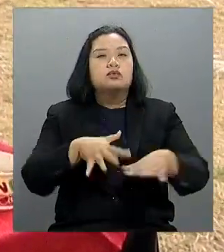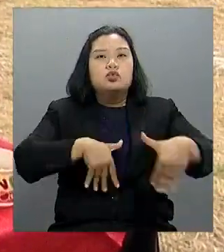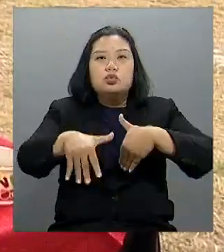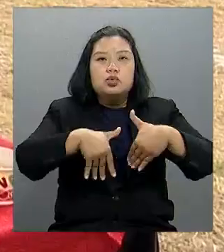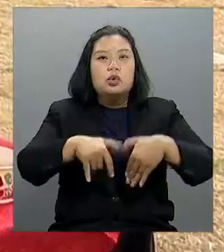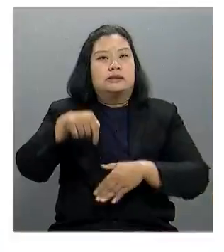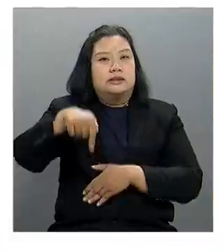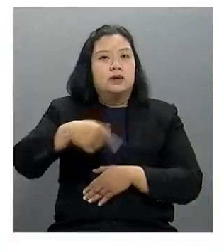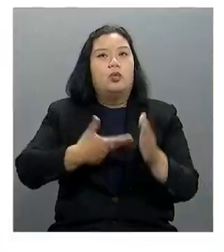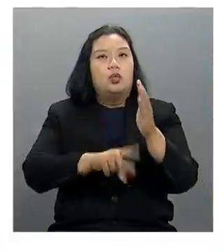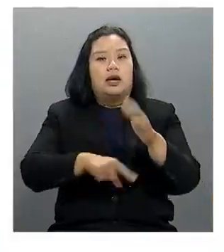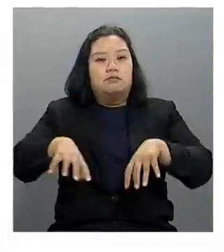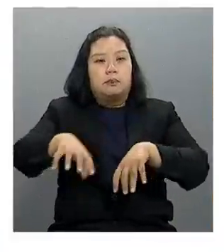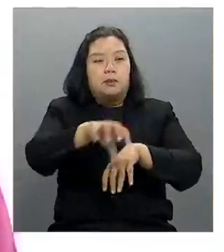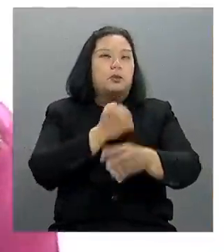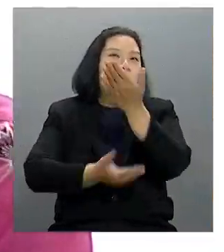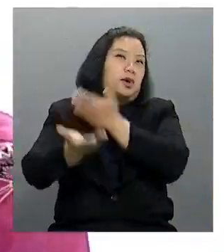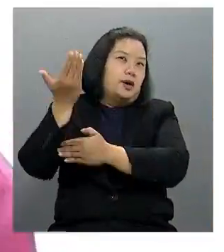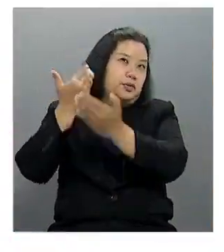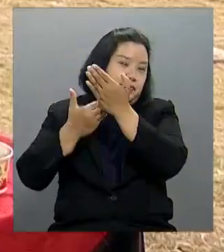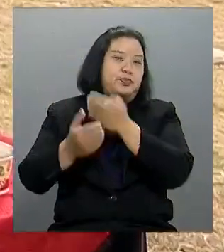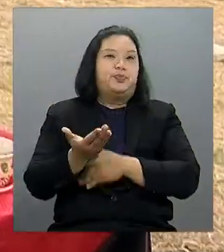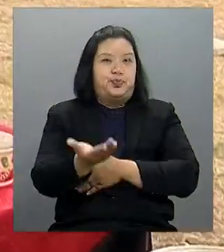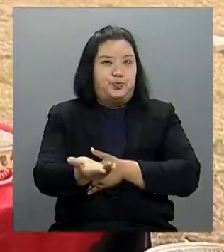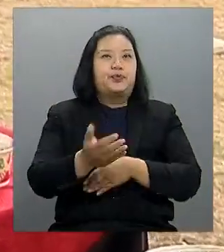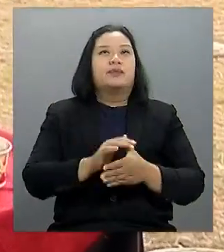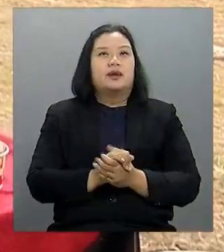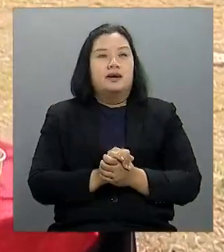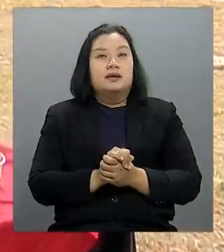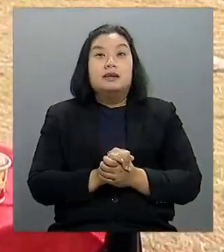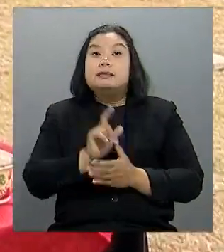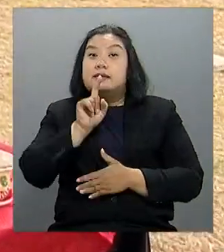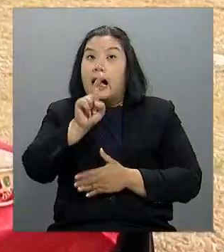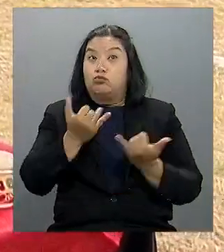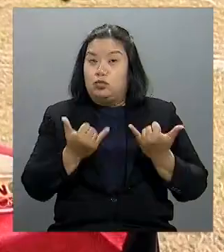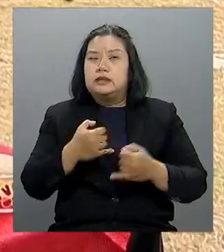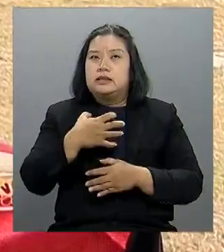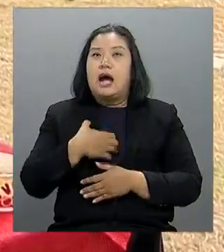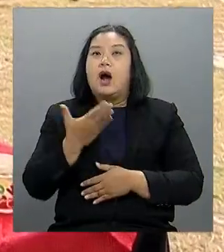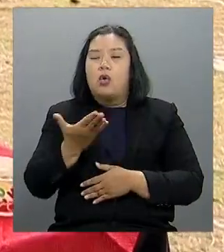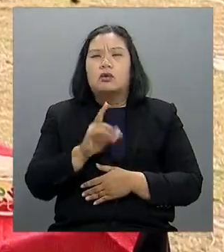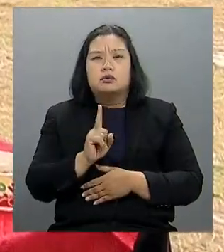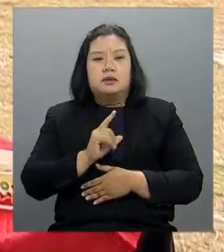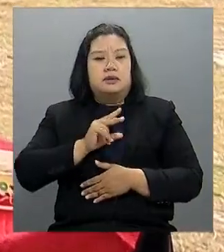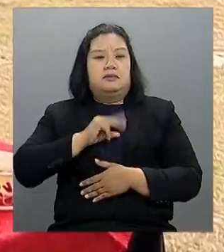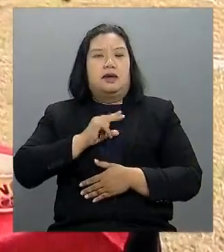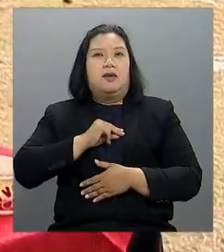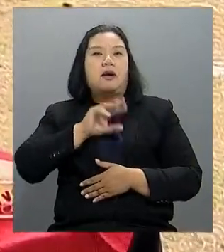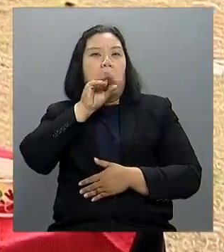ค่ะ ครับสวัสดีครับ ครับ ค่ะคุณดอนขาตอนนี้เดี๋ยวเราต้องการไมค์ให้คุณดอนก่อนนะคะ